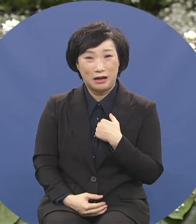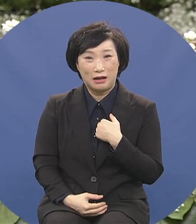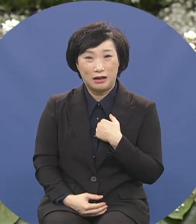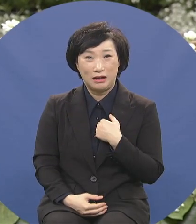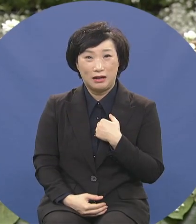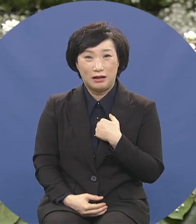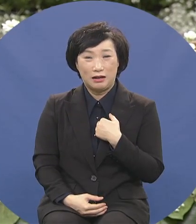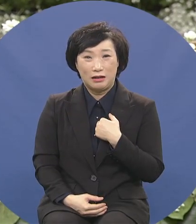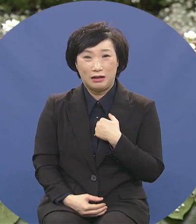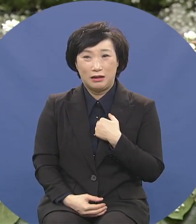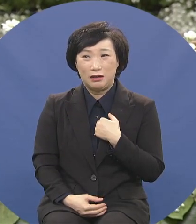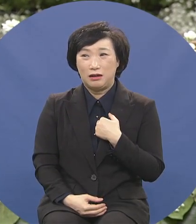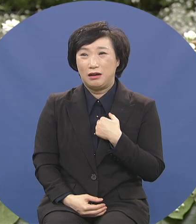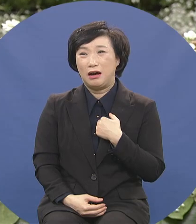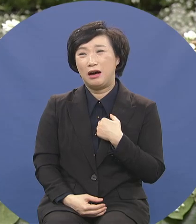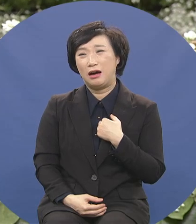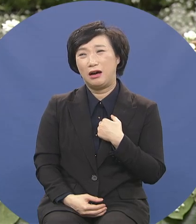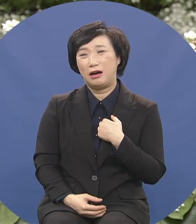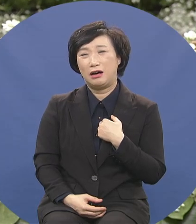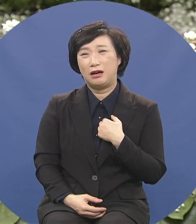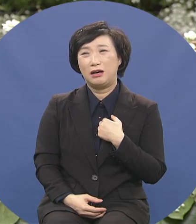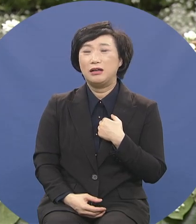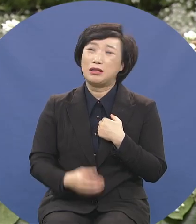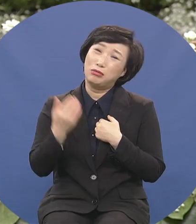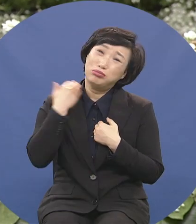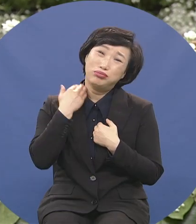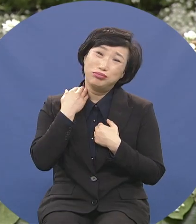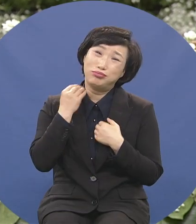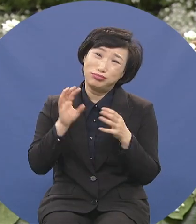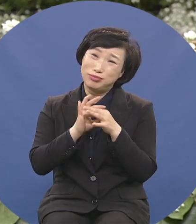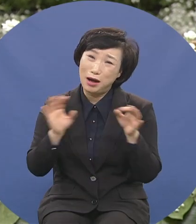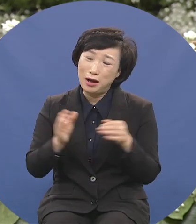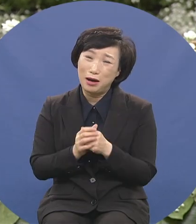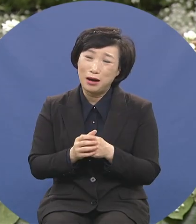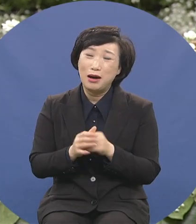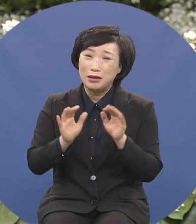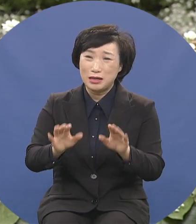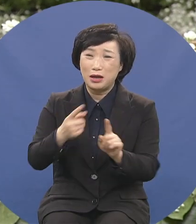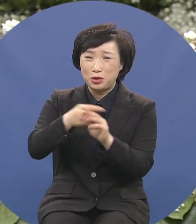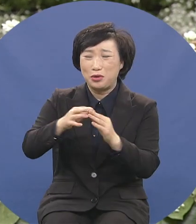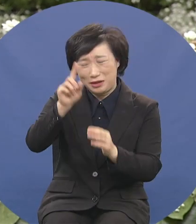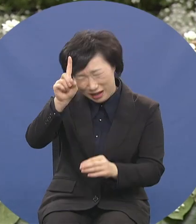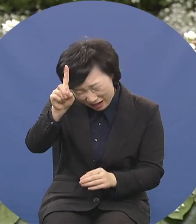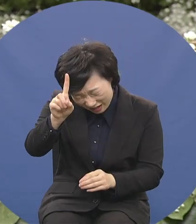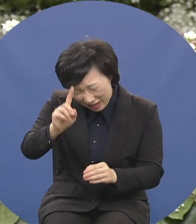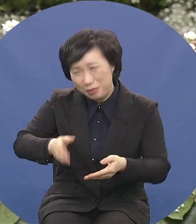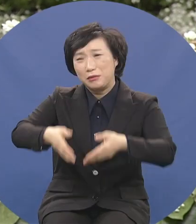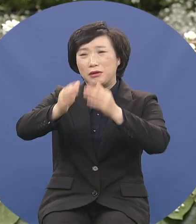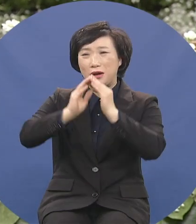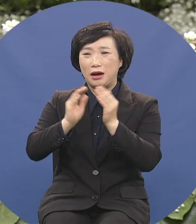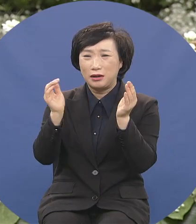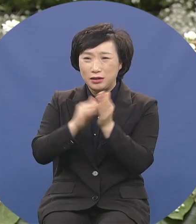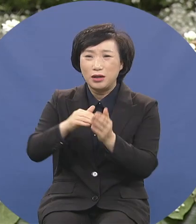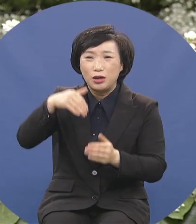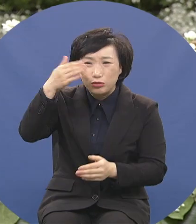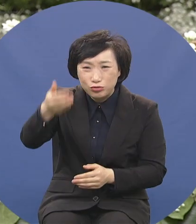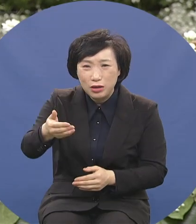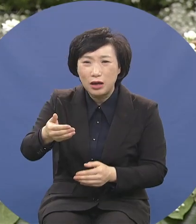저에게 그저 새라도 얻어서 교회 하나만 개척한